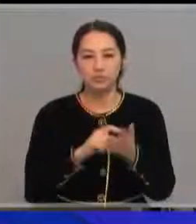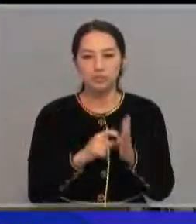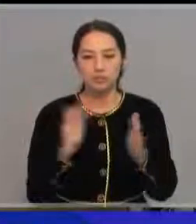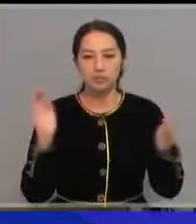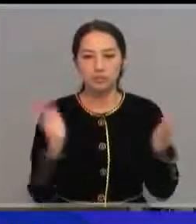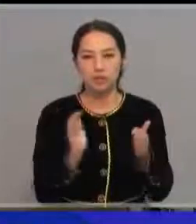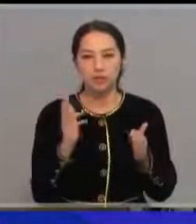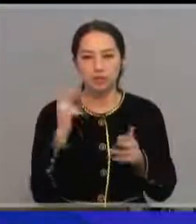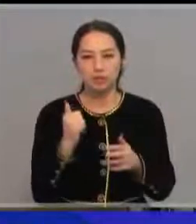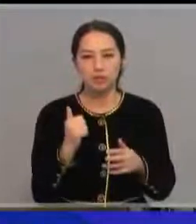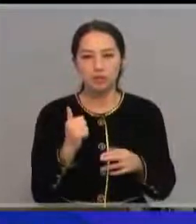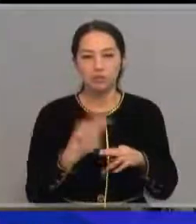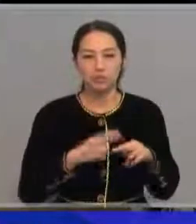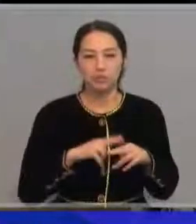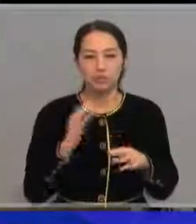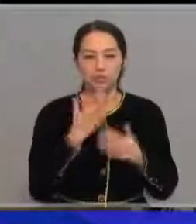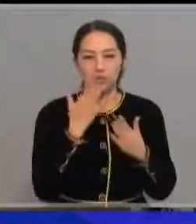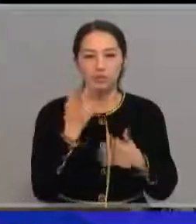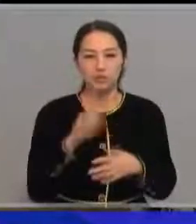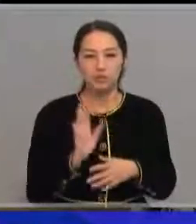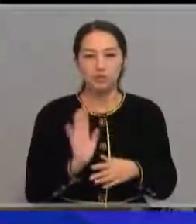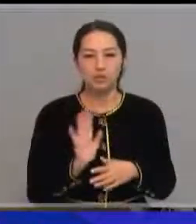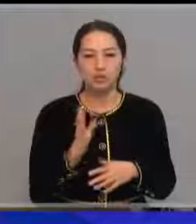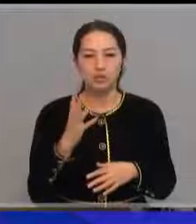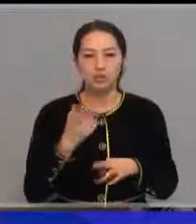тарлық етеді, яғни оқырмандар үшін емес, мынау